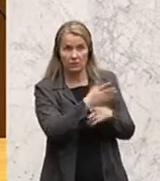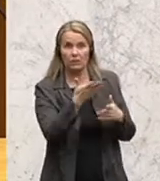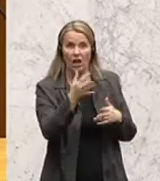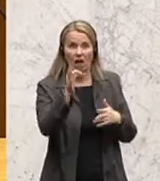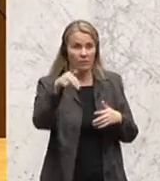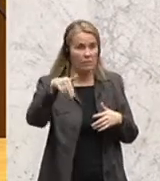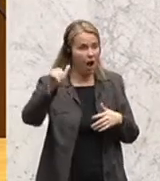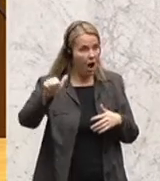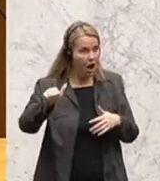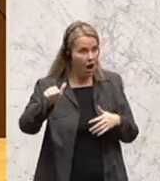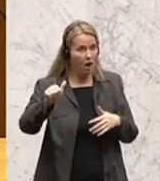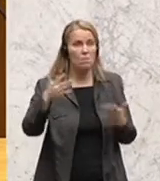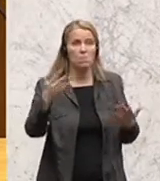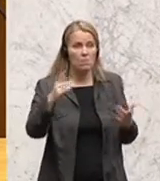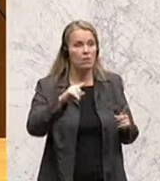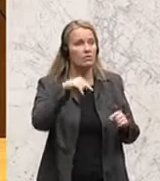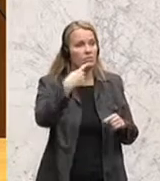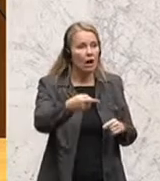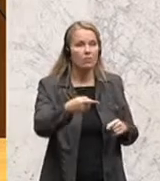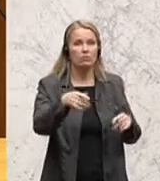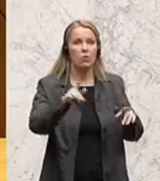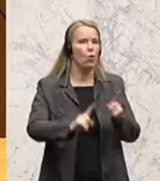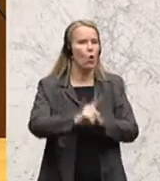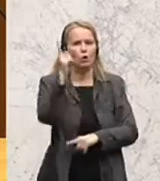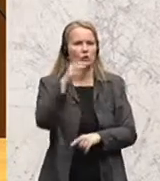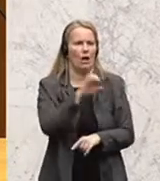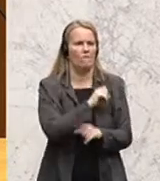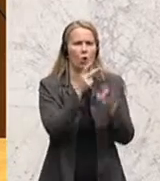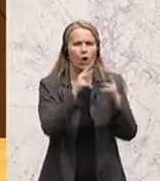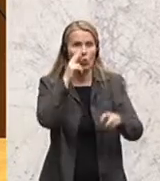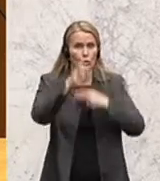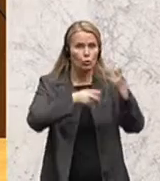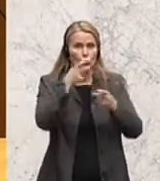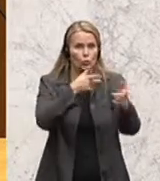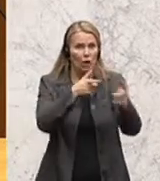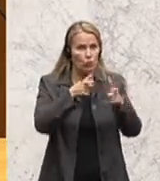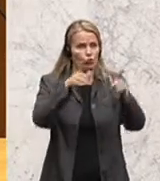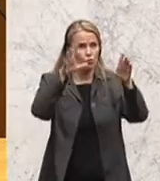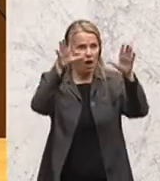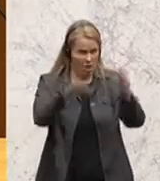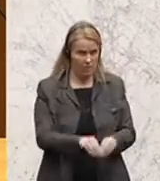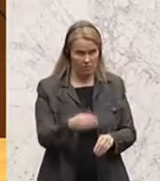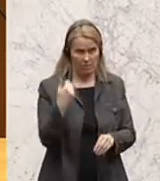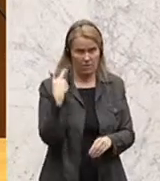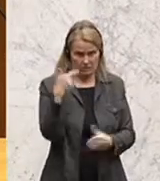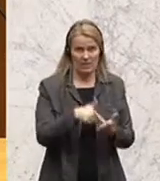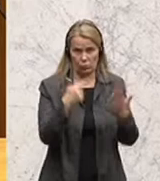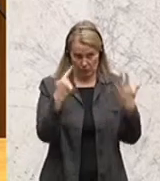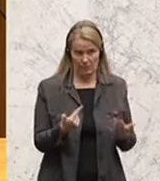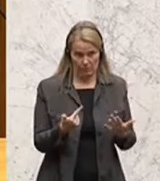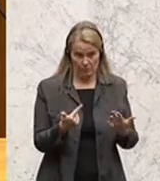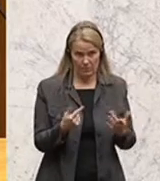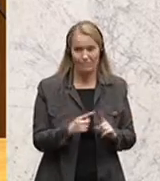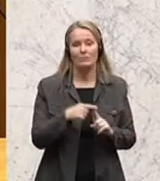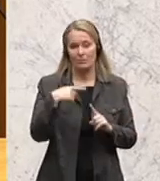FNA, geht über das Abdrehen eines höchst erfolgreichen Untersuchungsausschusses im Jahr 2007,